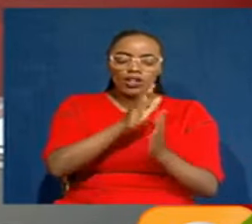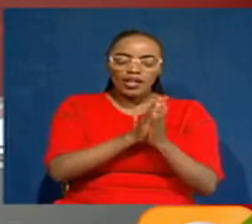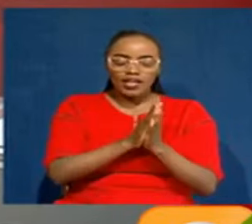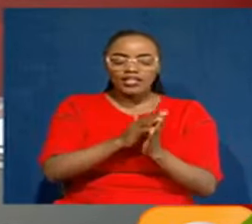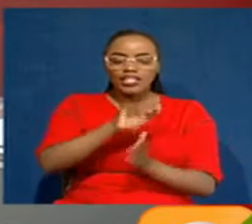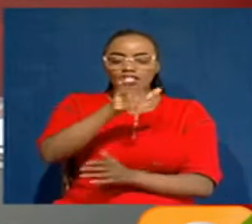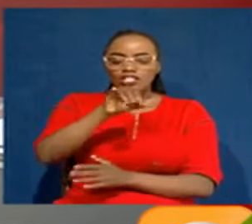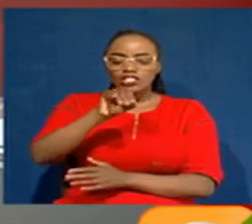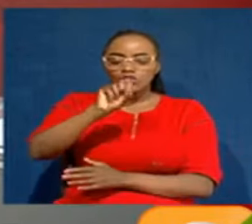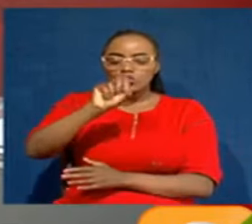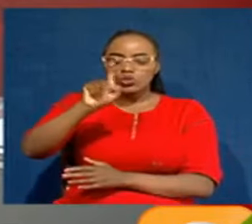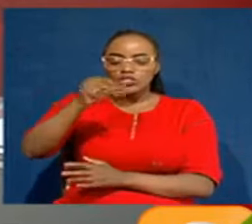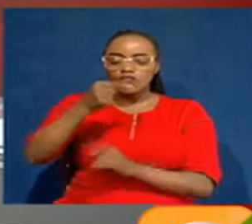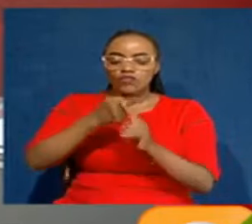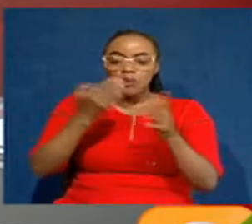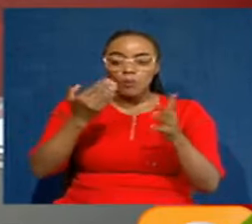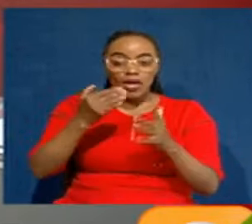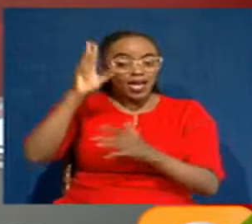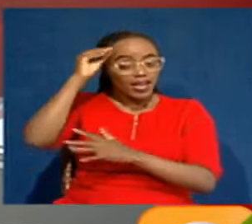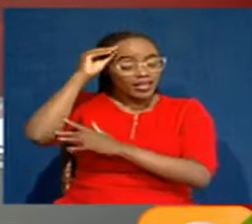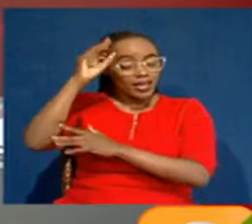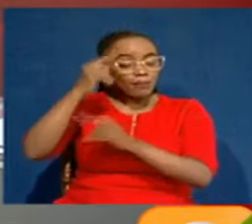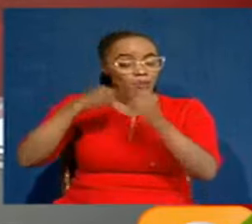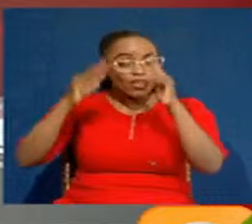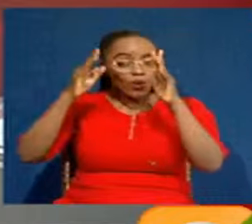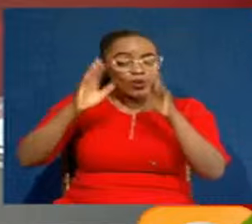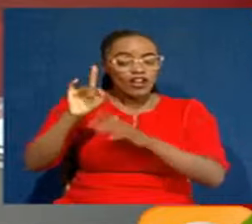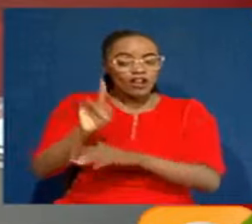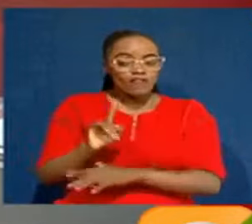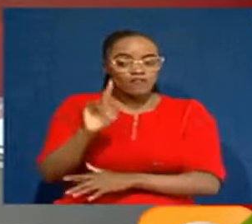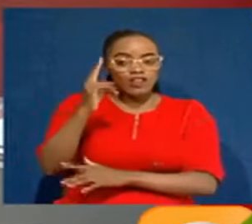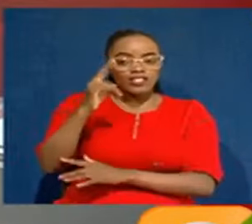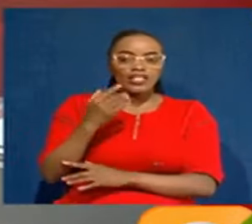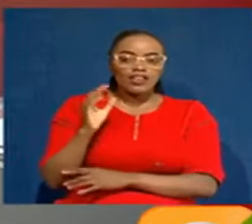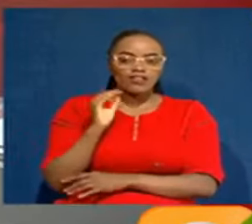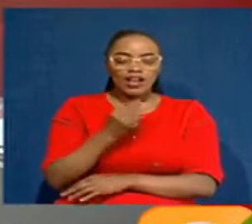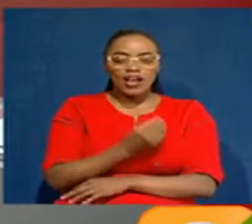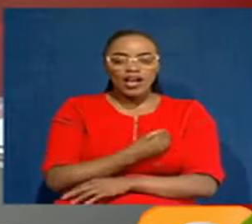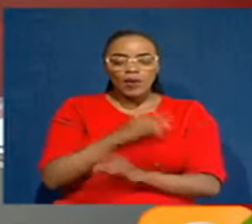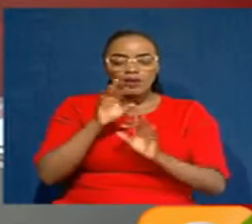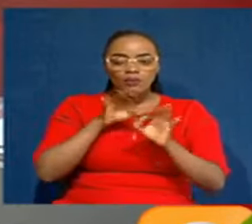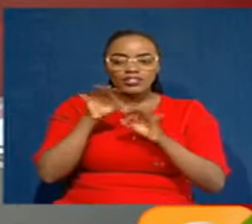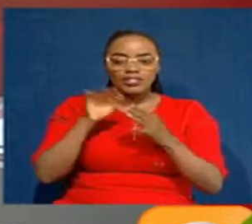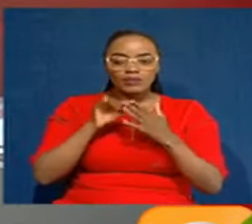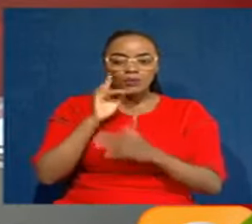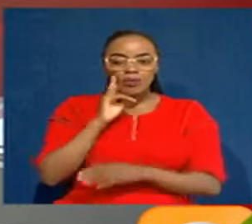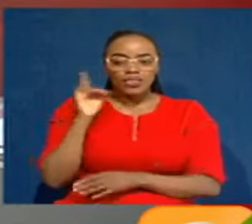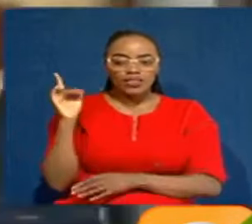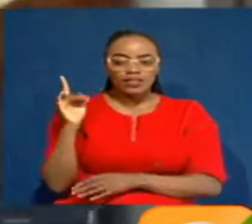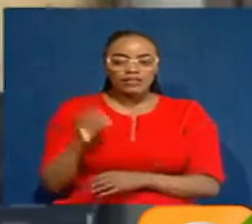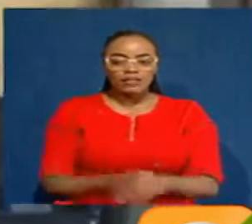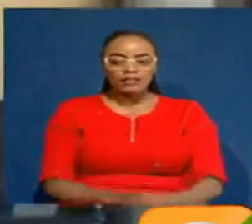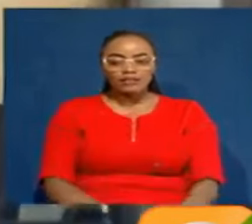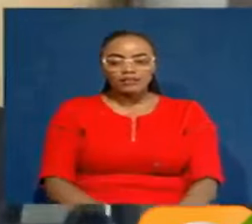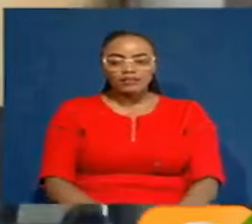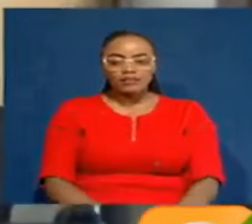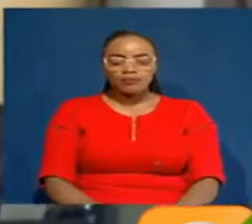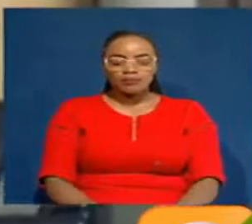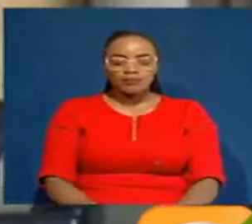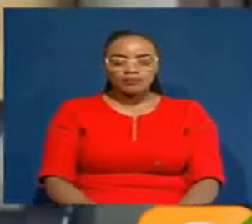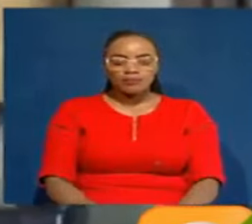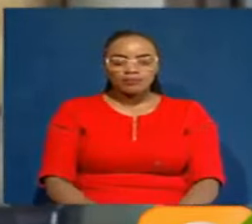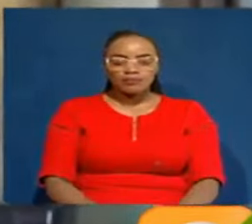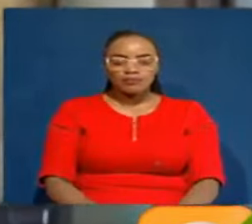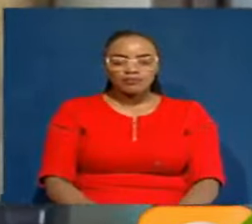Muhia kutoka kaunti ya Kiambu ndio washindi wa kwanza. Gatete Njeroge na taarifa zaidi. Back